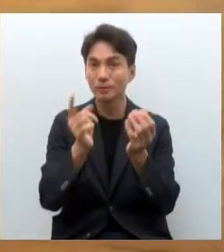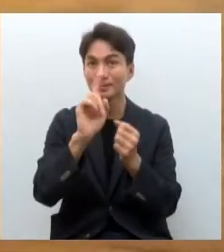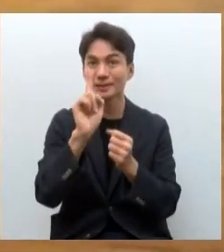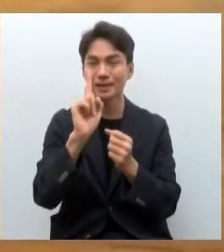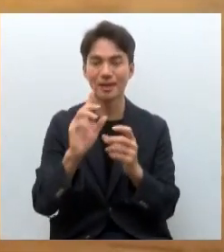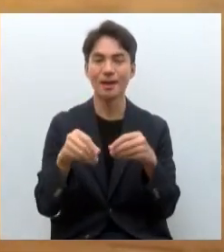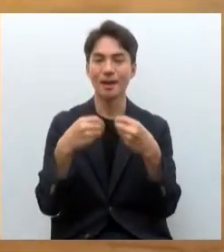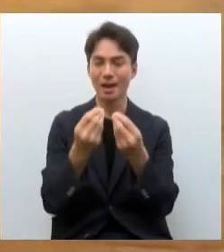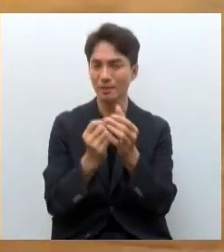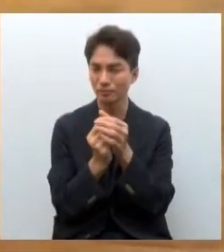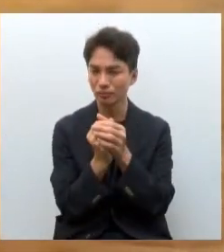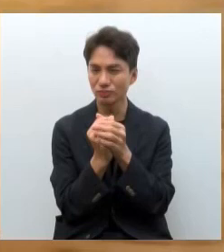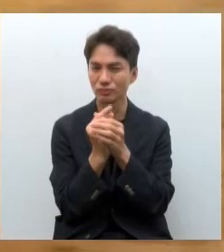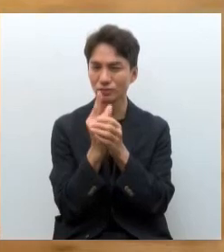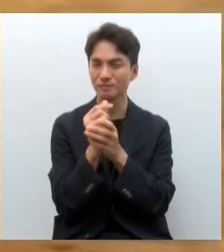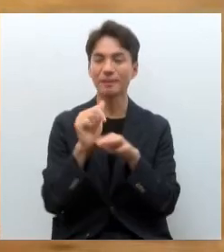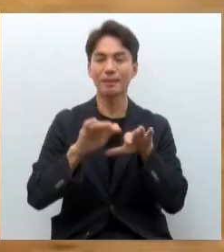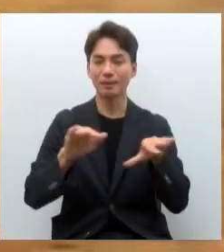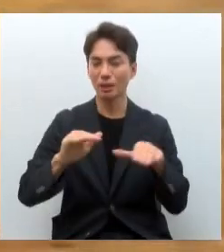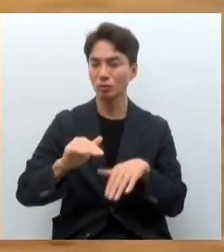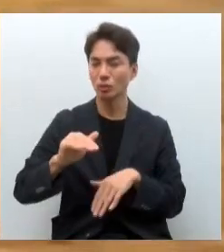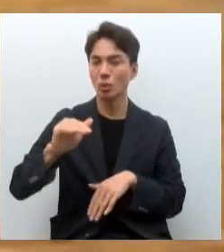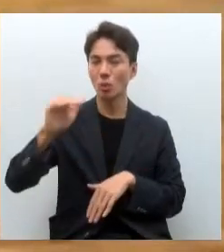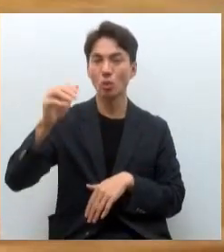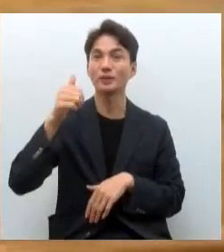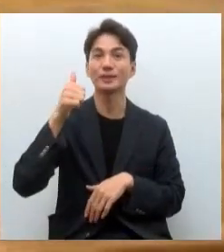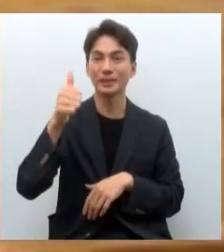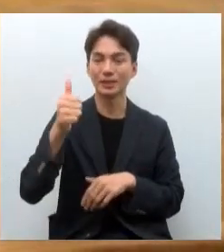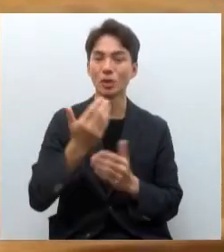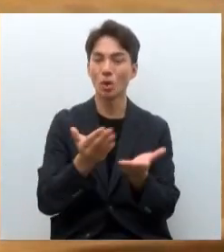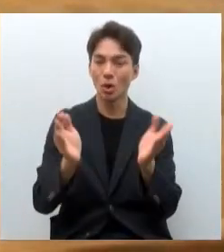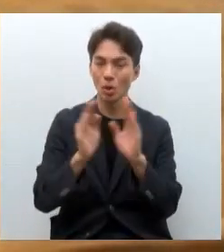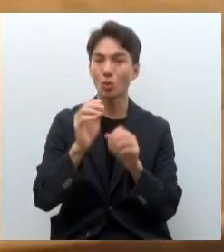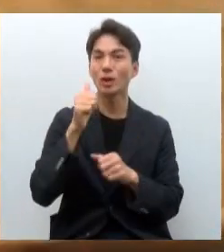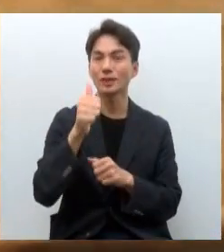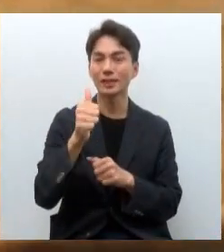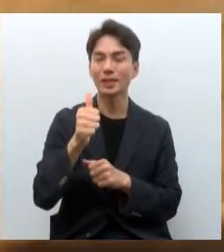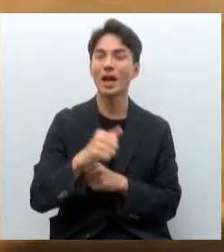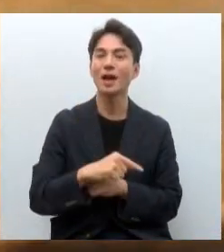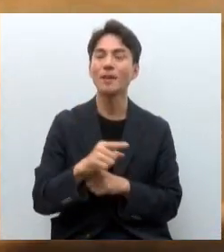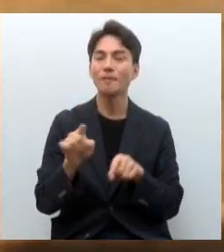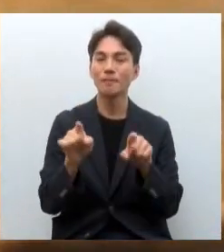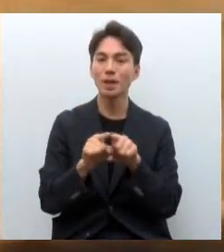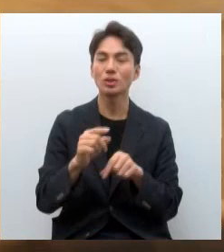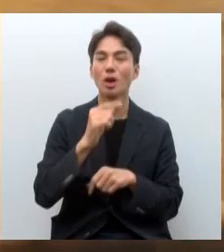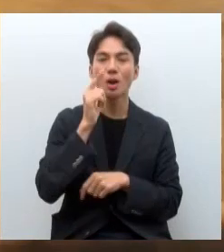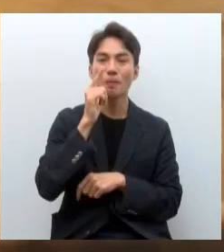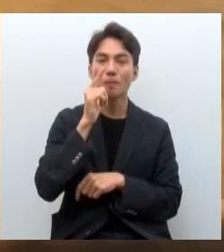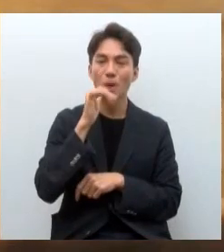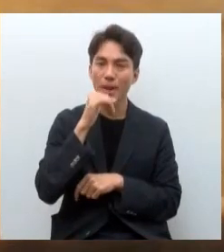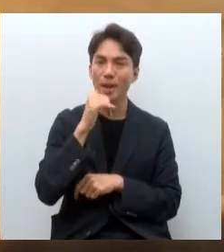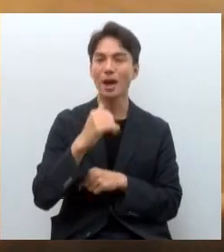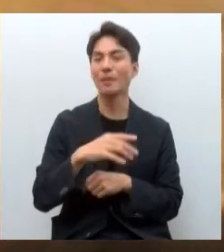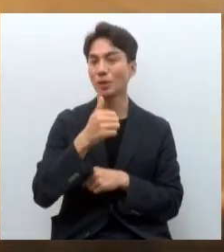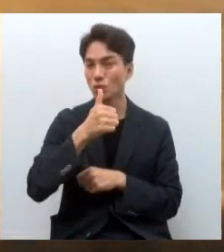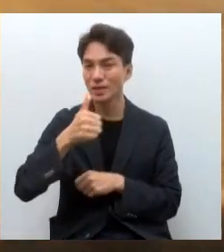ต้นกล้าที่ดีของพ่อแม่ต้นกล้าที่ดีของครูบาอาจารย์ต้นกล้าที่ดีของเพื่อนต้นกล้าที่ดี